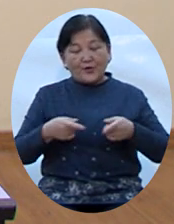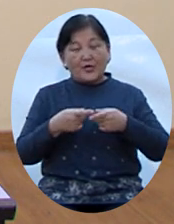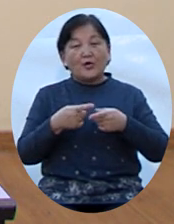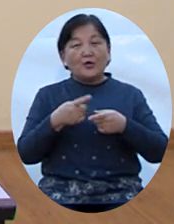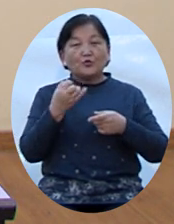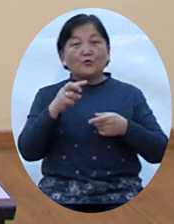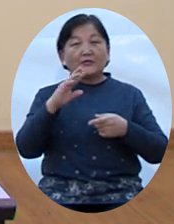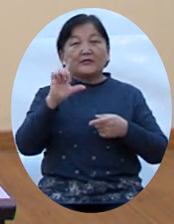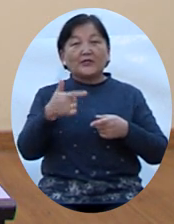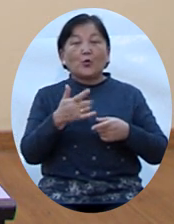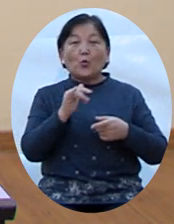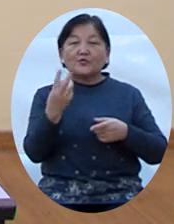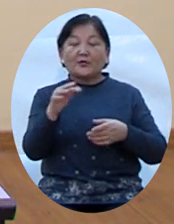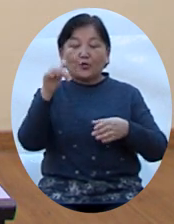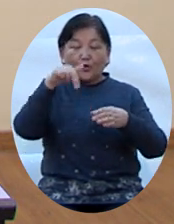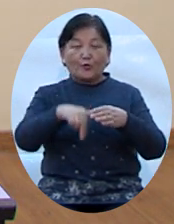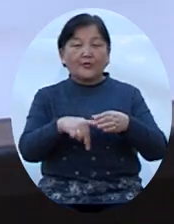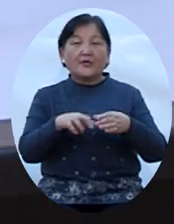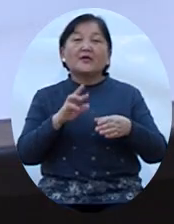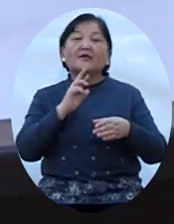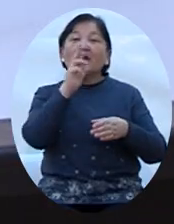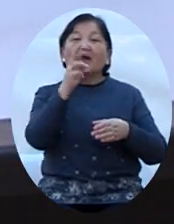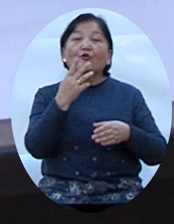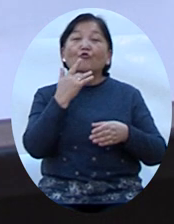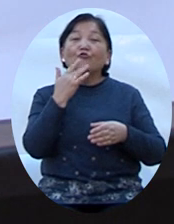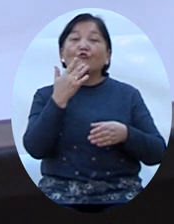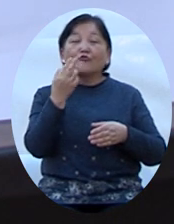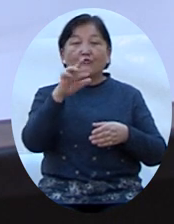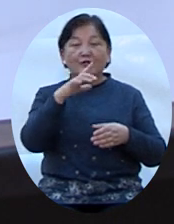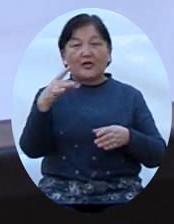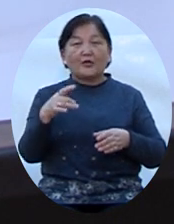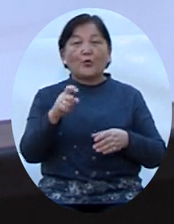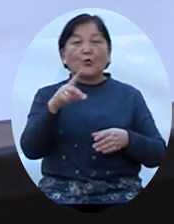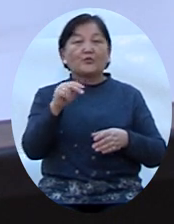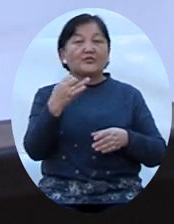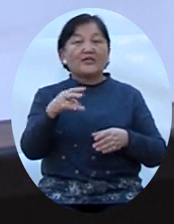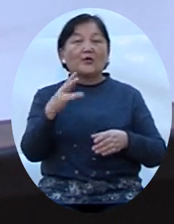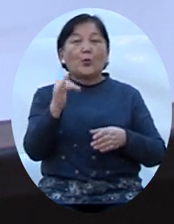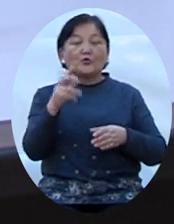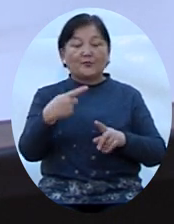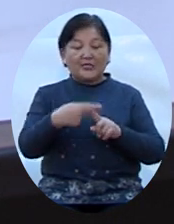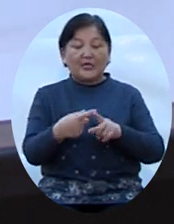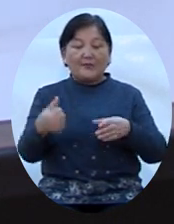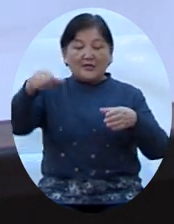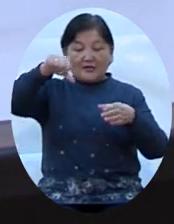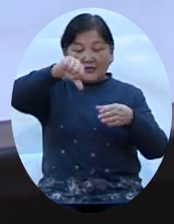шүлтлэг уусмал үзүүлсэн ягаан өнгө дээр багш нь хүчлийн уусмалыг нэмье.